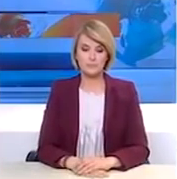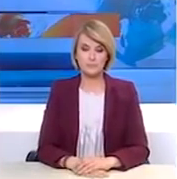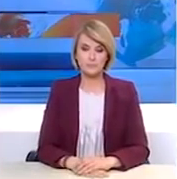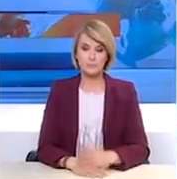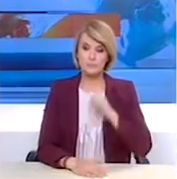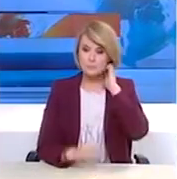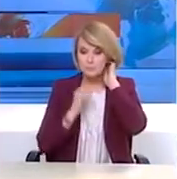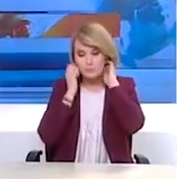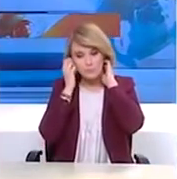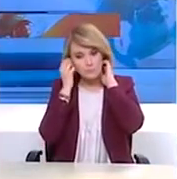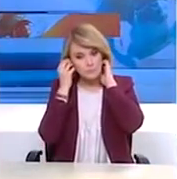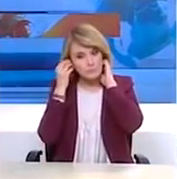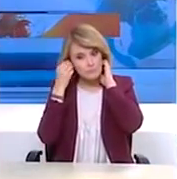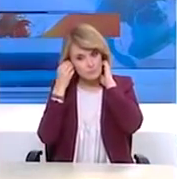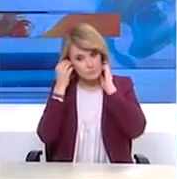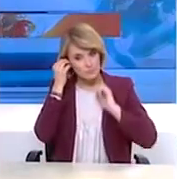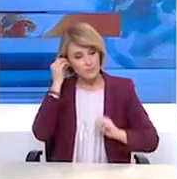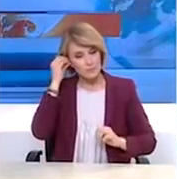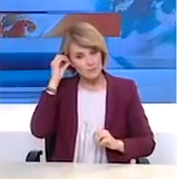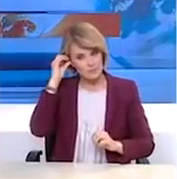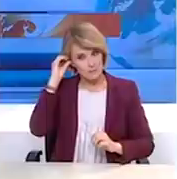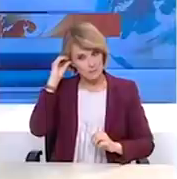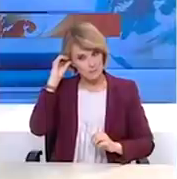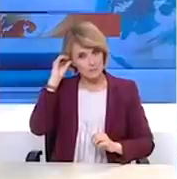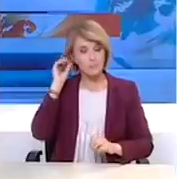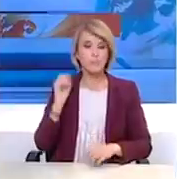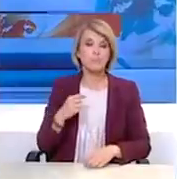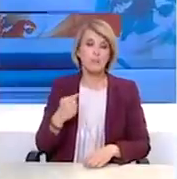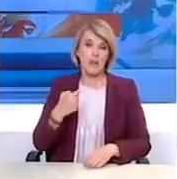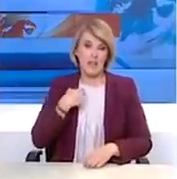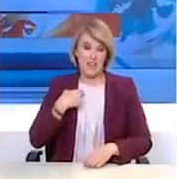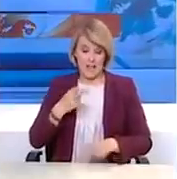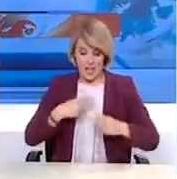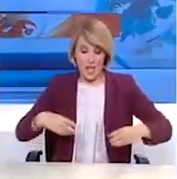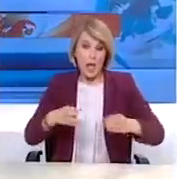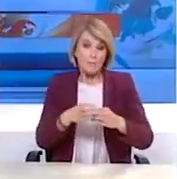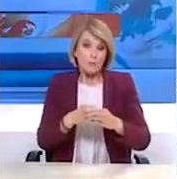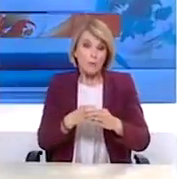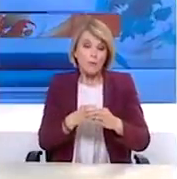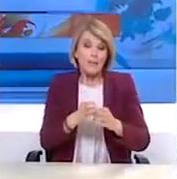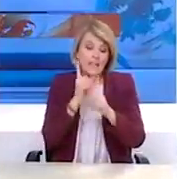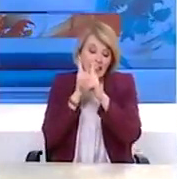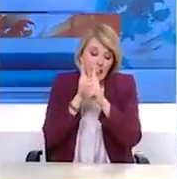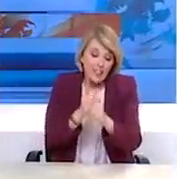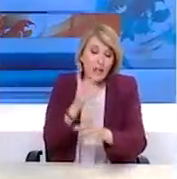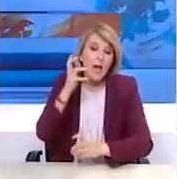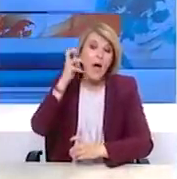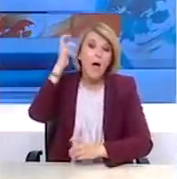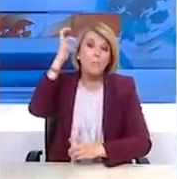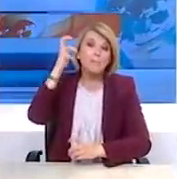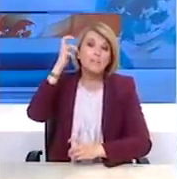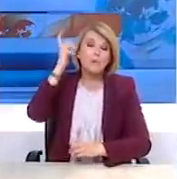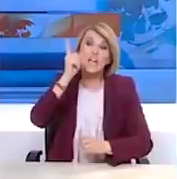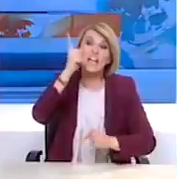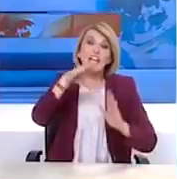Νομίζω δεν είναι έργο της Επιτροπής μας να τοποθετηθεί για τους πόρους. Θεωρώ ότι η Επιτροπή έχει κινηθεί με αυστηρά επιστημονικά κριτήρια μέχρι σήμερα και φυσικά